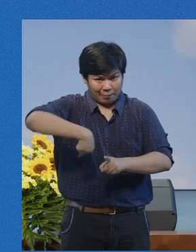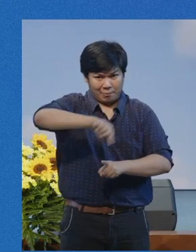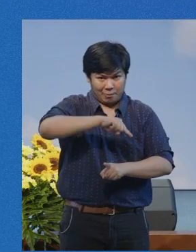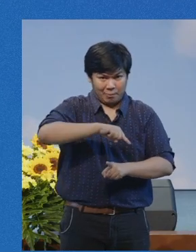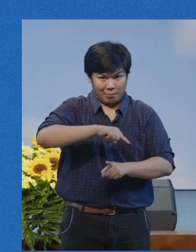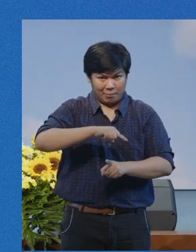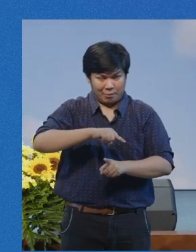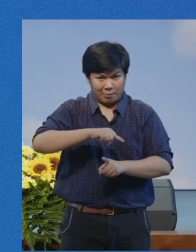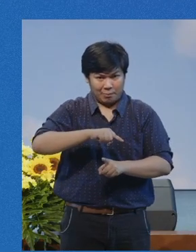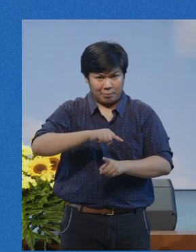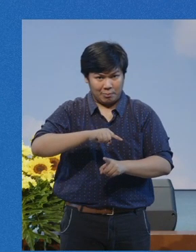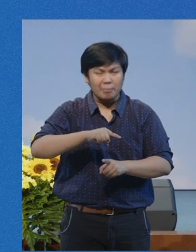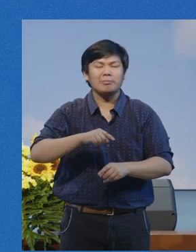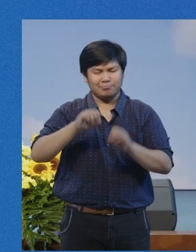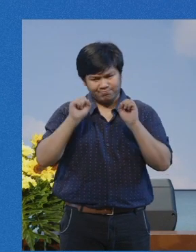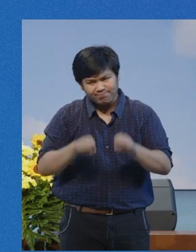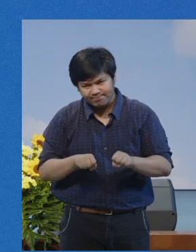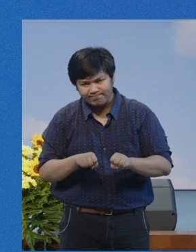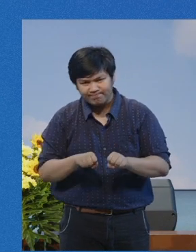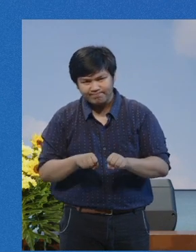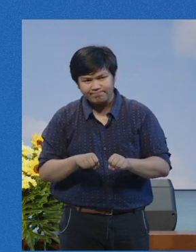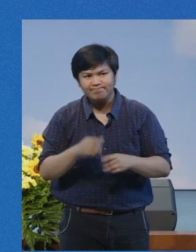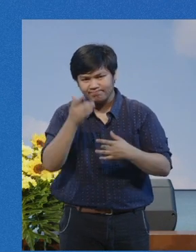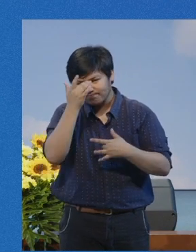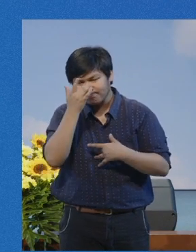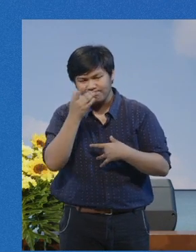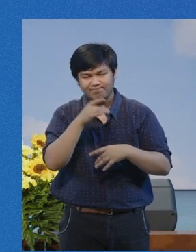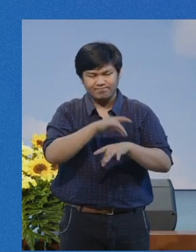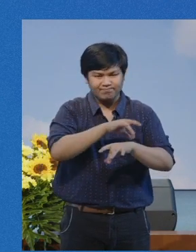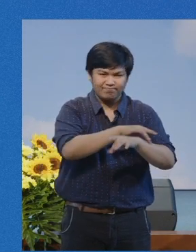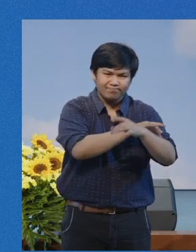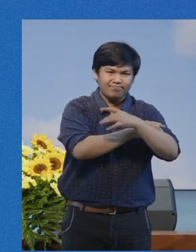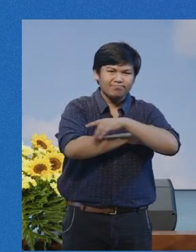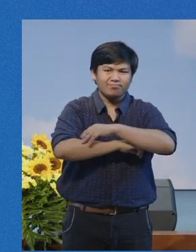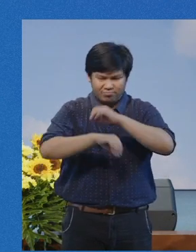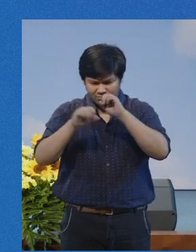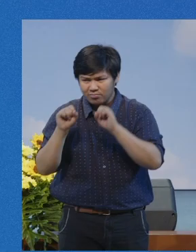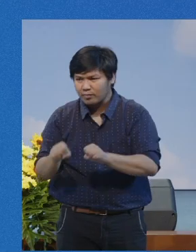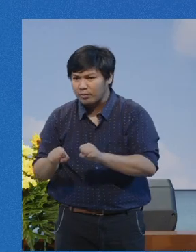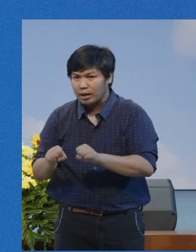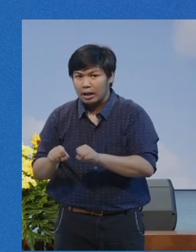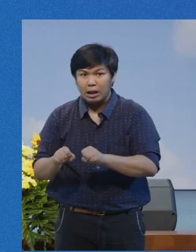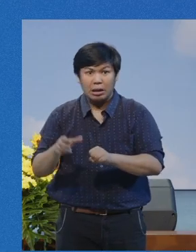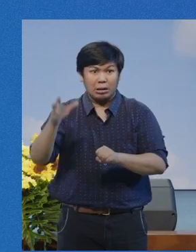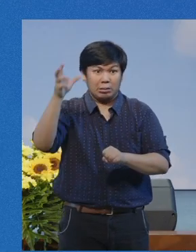Kung minsan, nangyayari po yon. Pwede ba niya tayong going